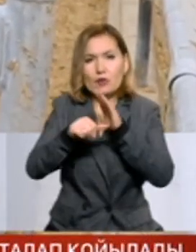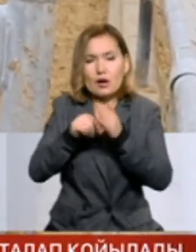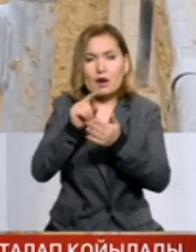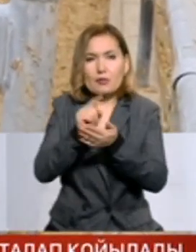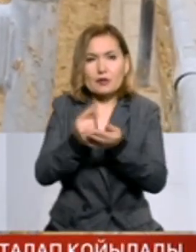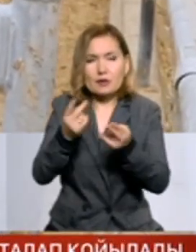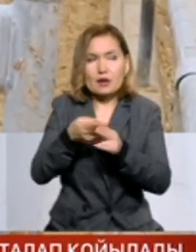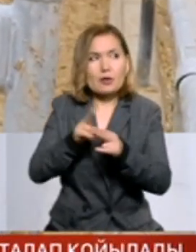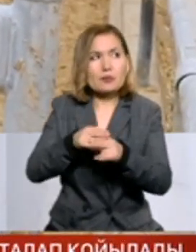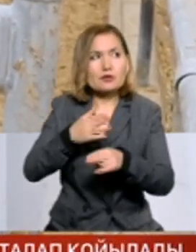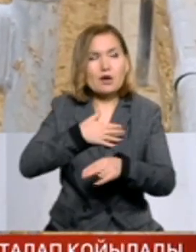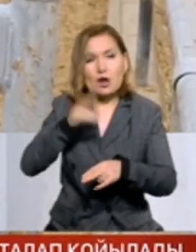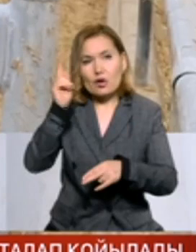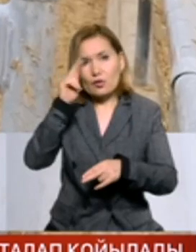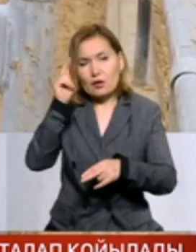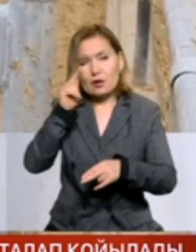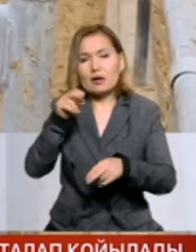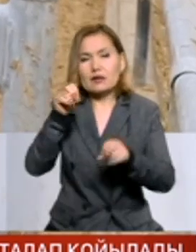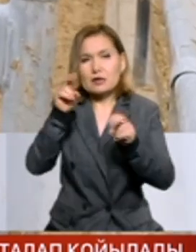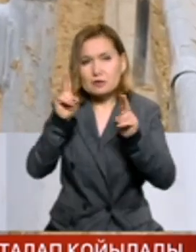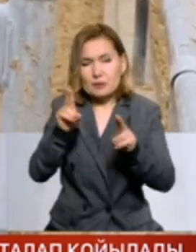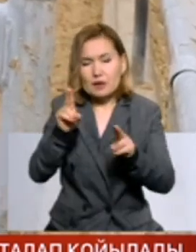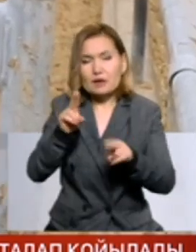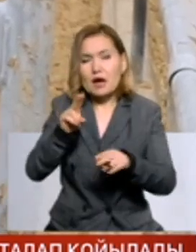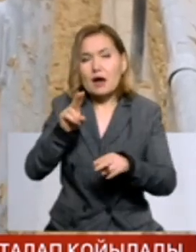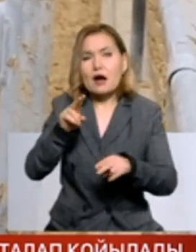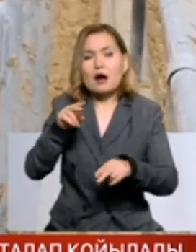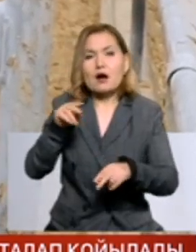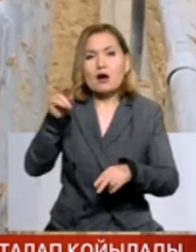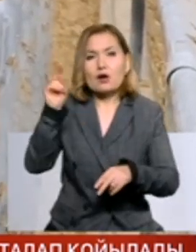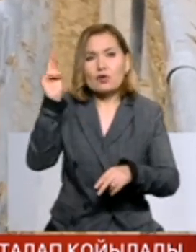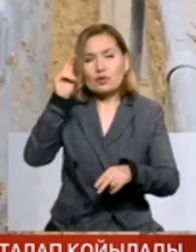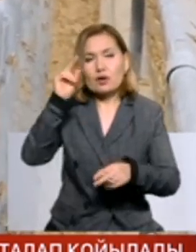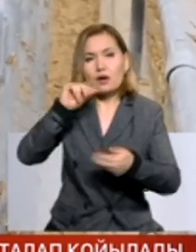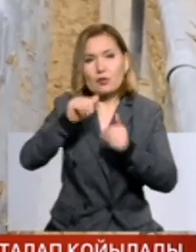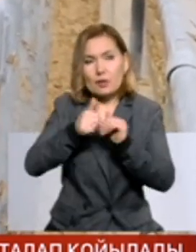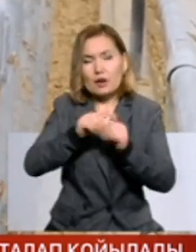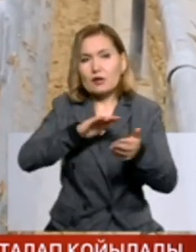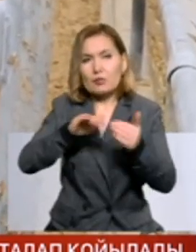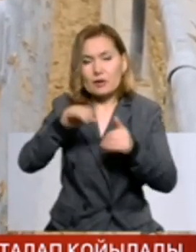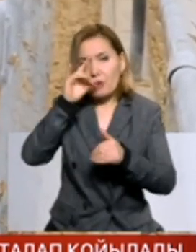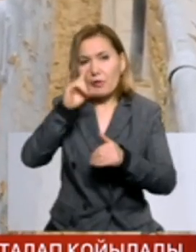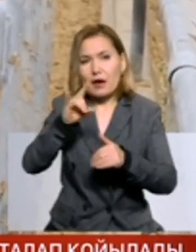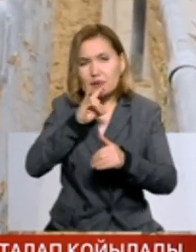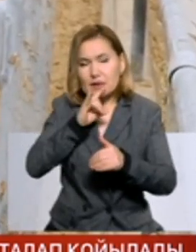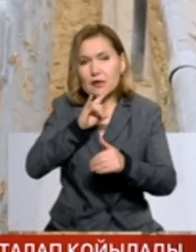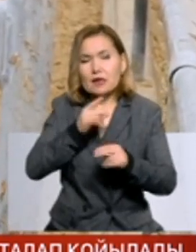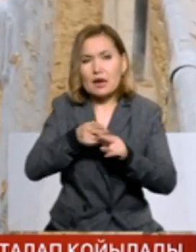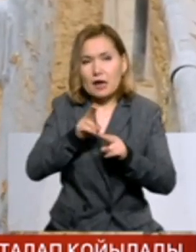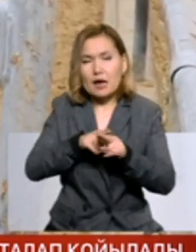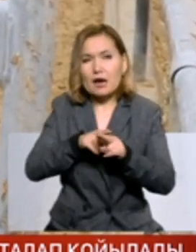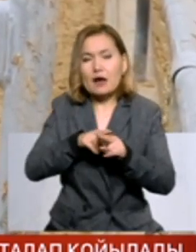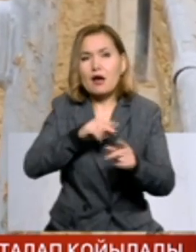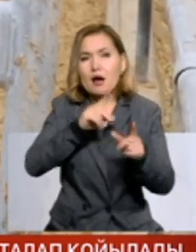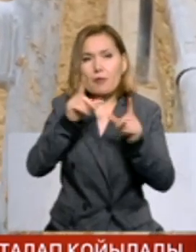өшерге. Соны қарауға келдік. Сол нәрсені елімізге апарып дамытып, үлкен ауқымды түрде мега фермаларды соғып дамытуымыз керек.